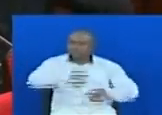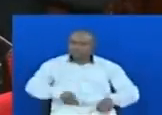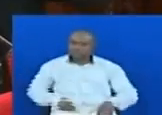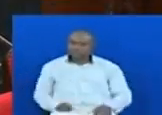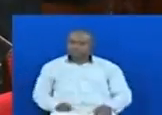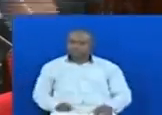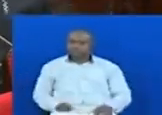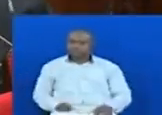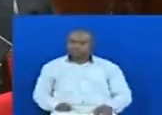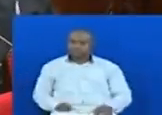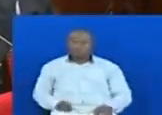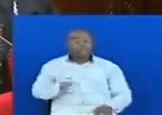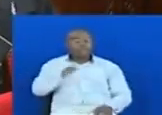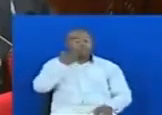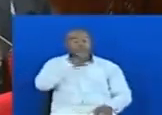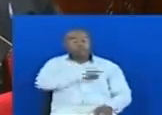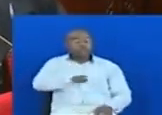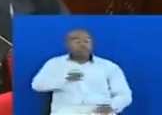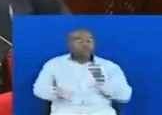Tutakwenda kubaya baada ya rais.